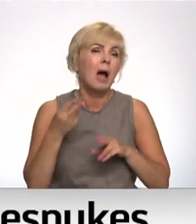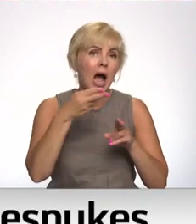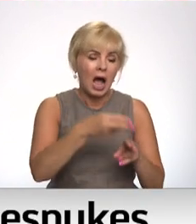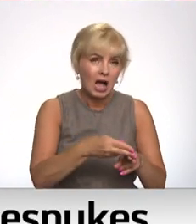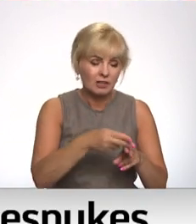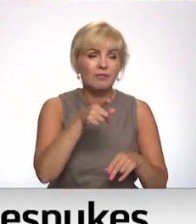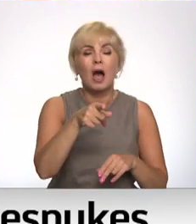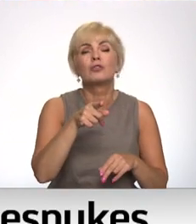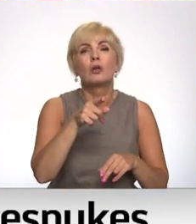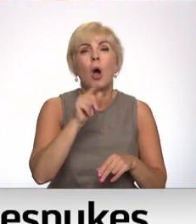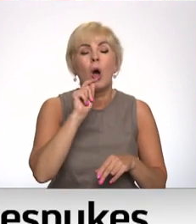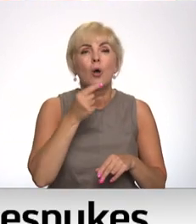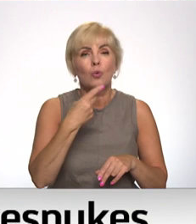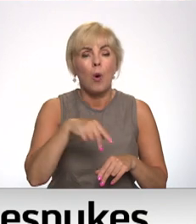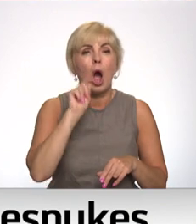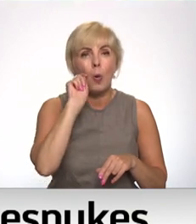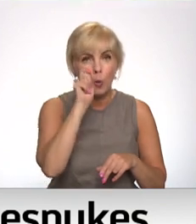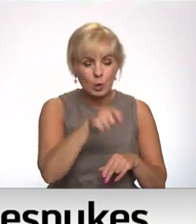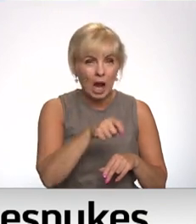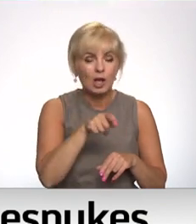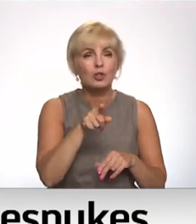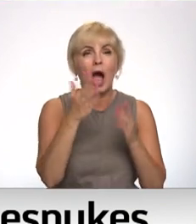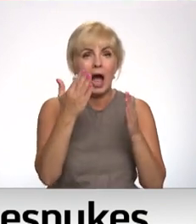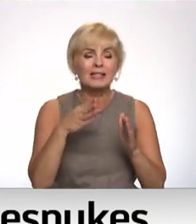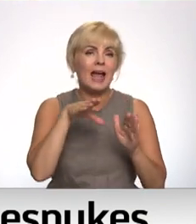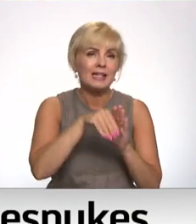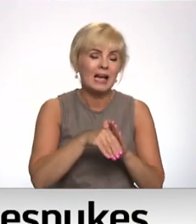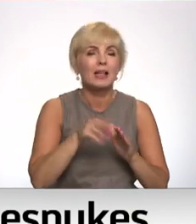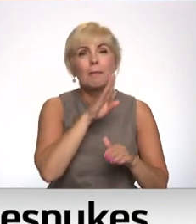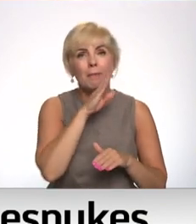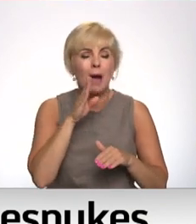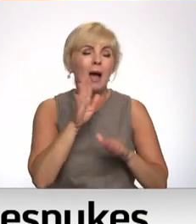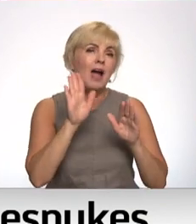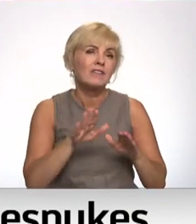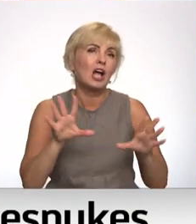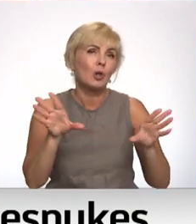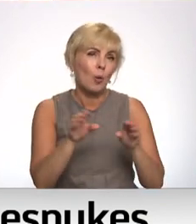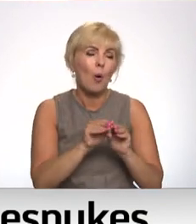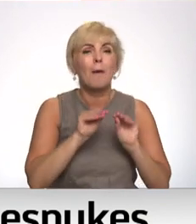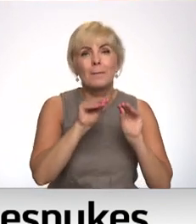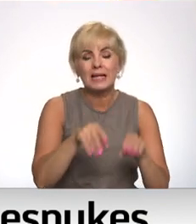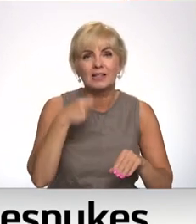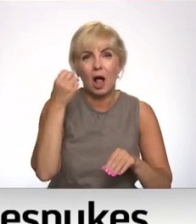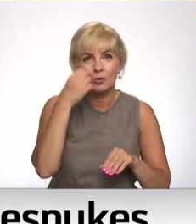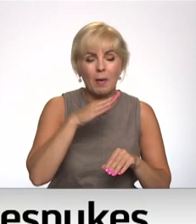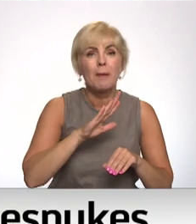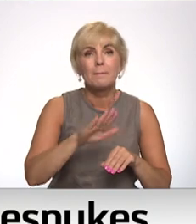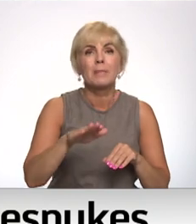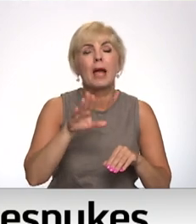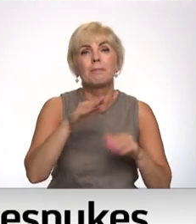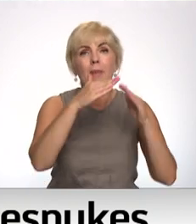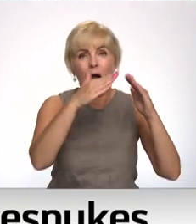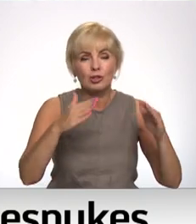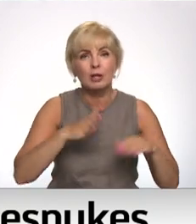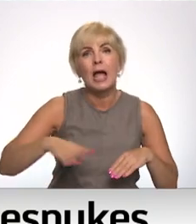pilsētas Severodoņeckas, akcija iesaistījusies arī viņas mamma, kas kopā ar vietējiem iestādījis saulespuķis pie Rembetes pansionāta ēkas, kas uz laiku ir